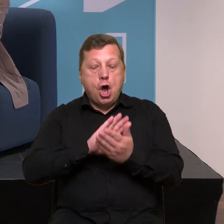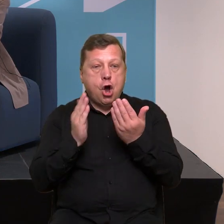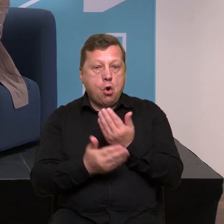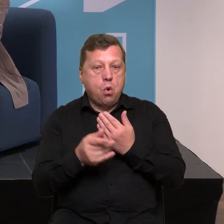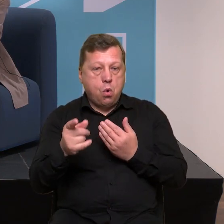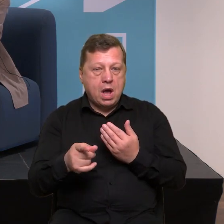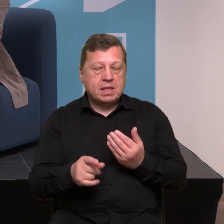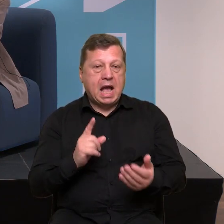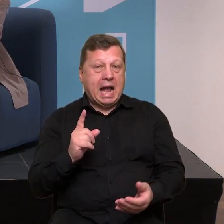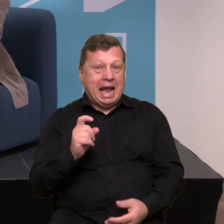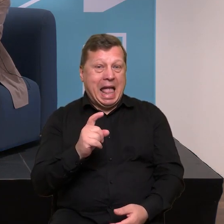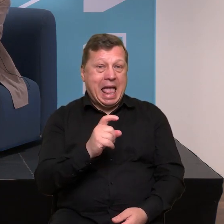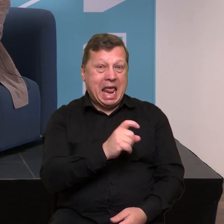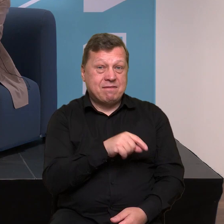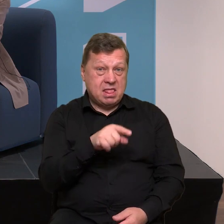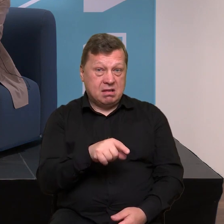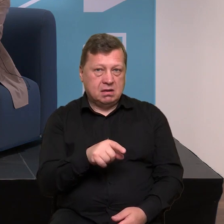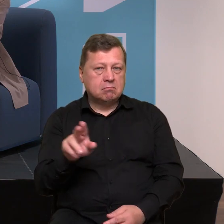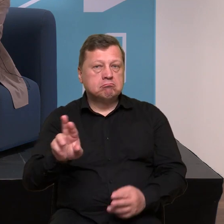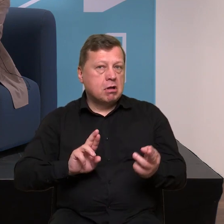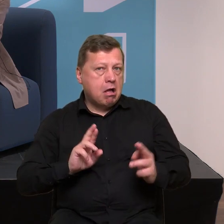okładkę z krewetką?